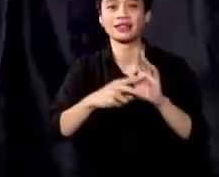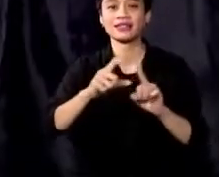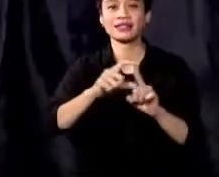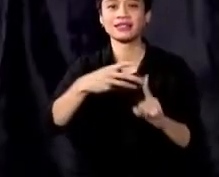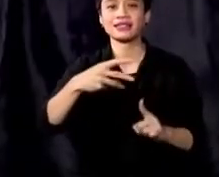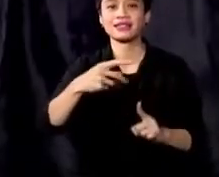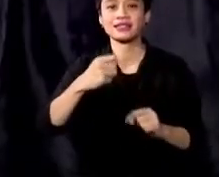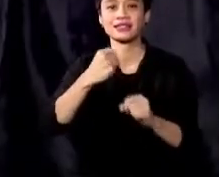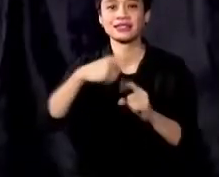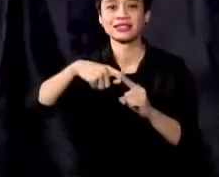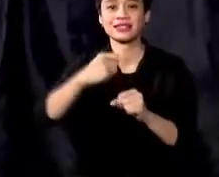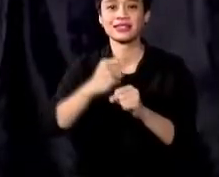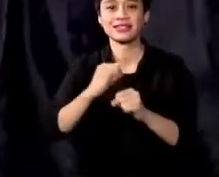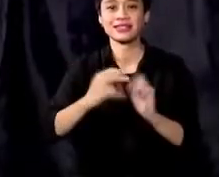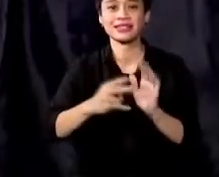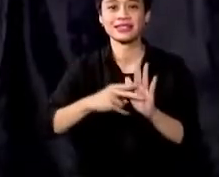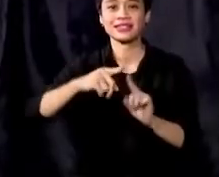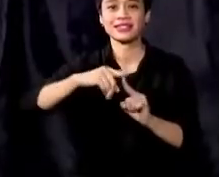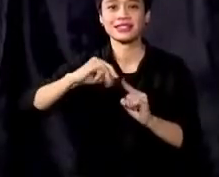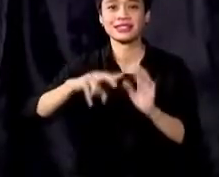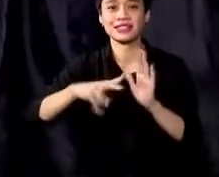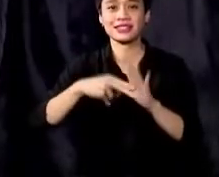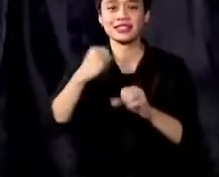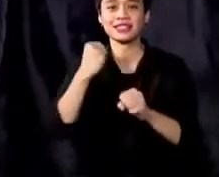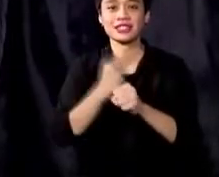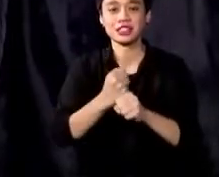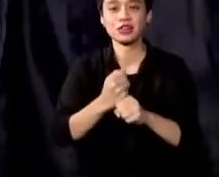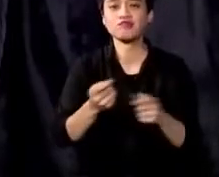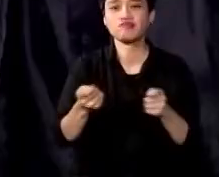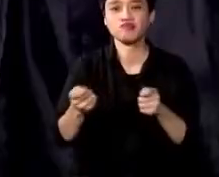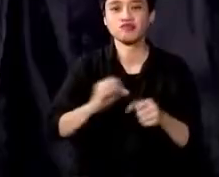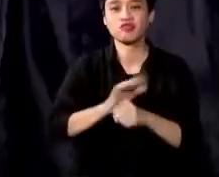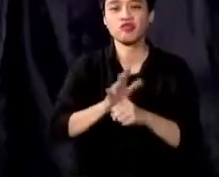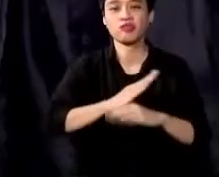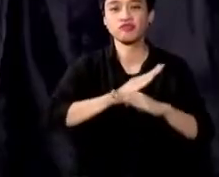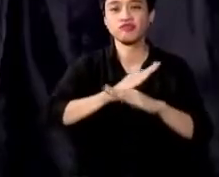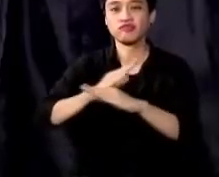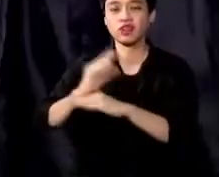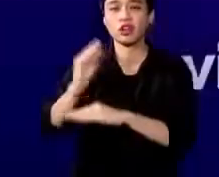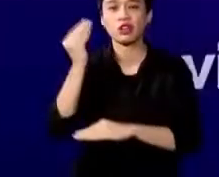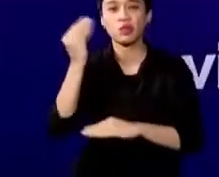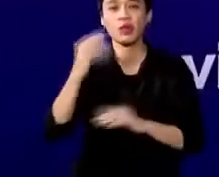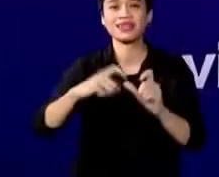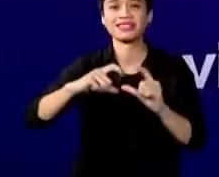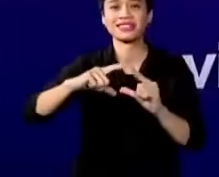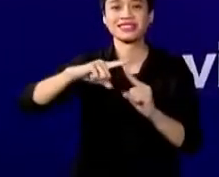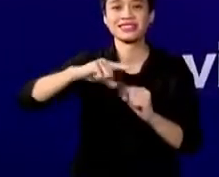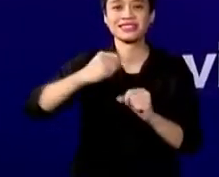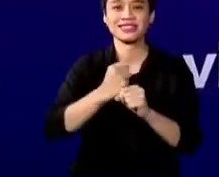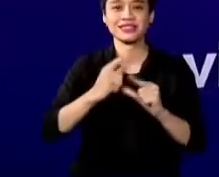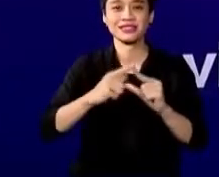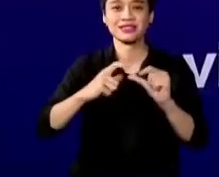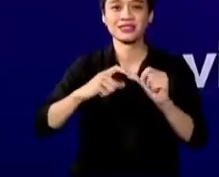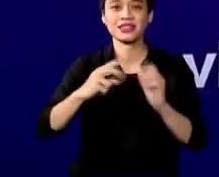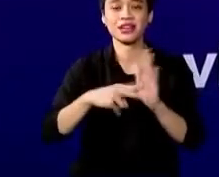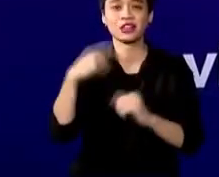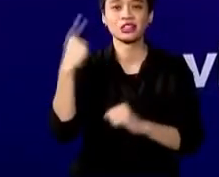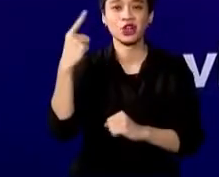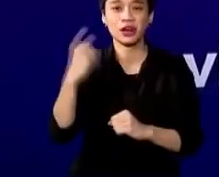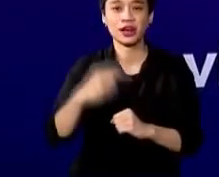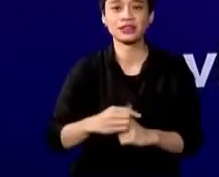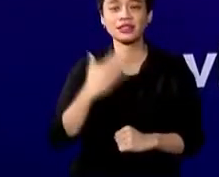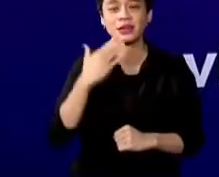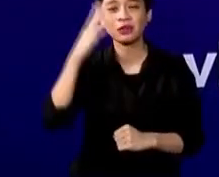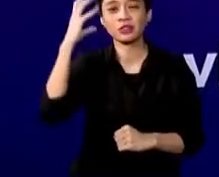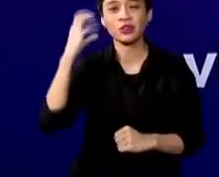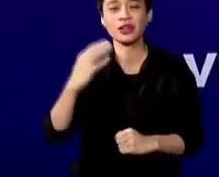ketua bidang penanganan kesehatan Satgas covid-19 nasional Selamat sore Dr Al apa kabar Selamat sore Baik puji tuhan